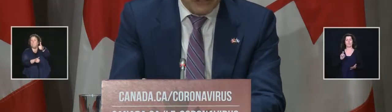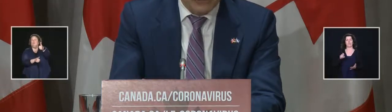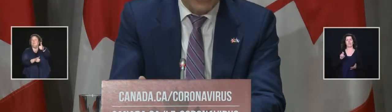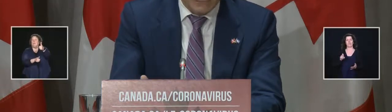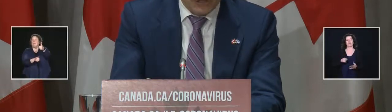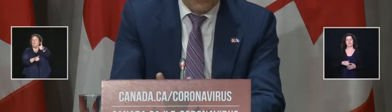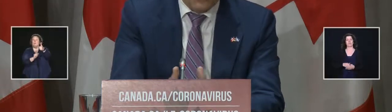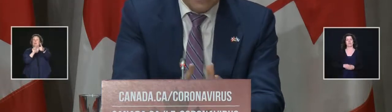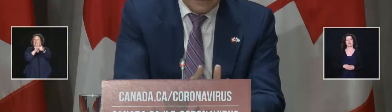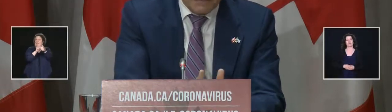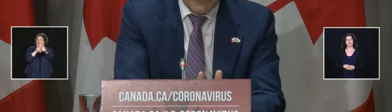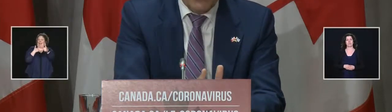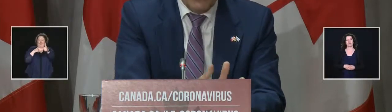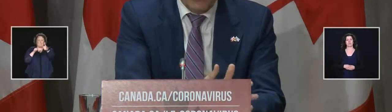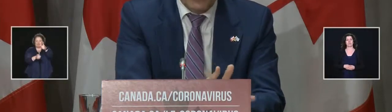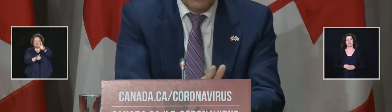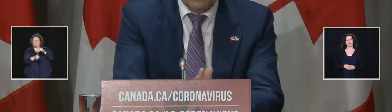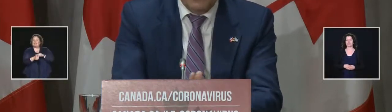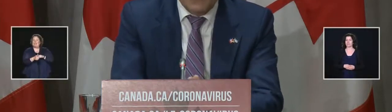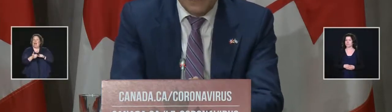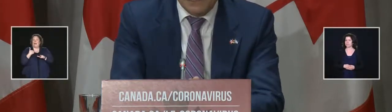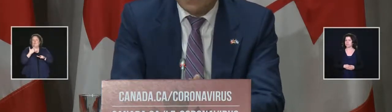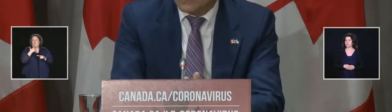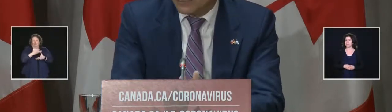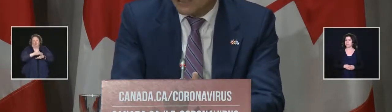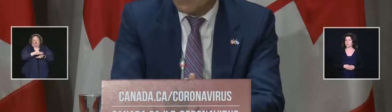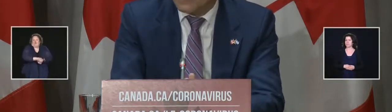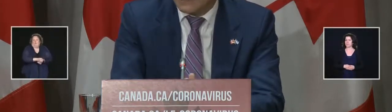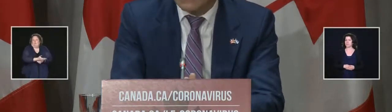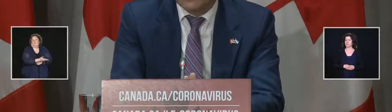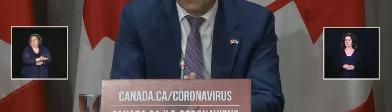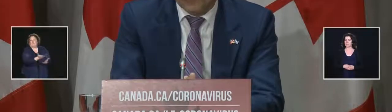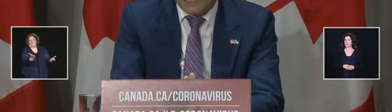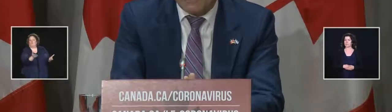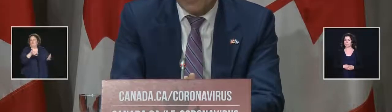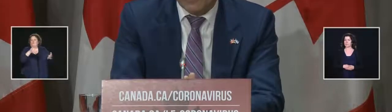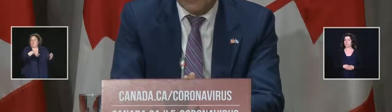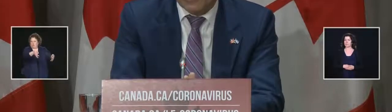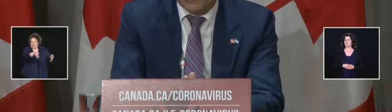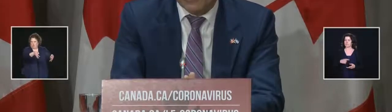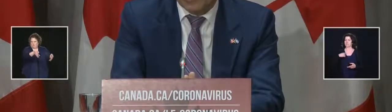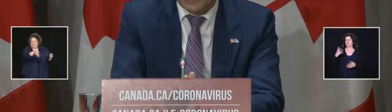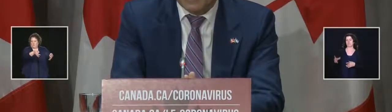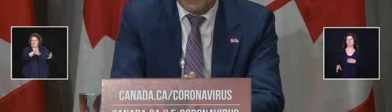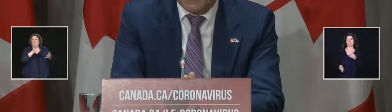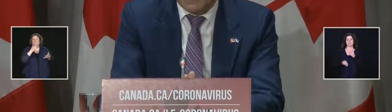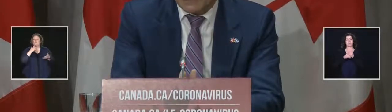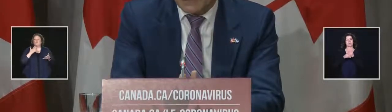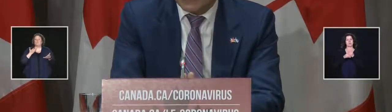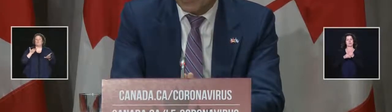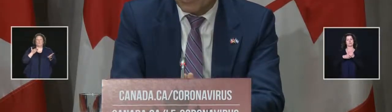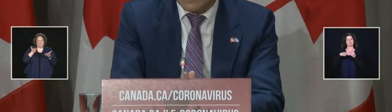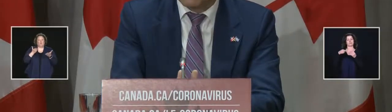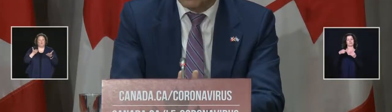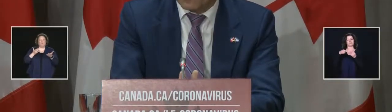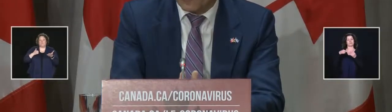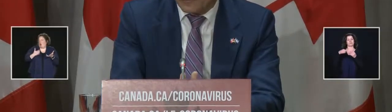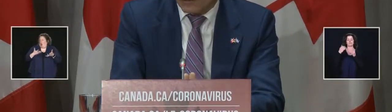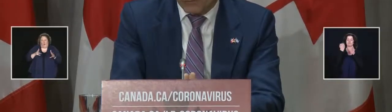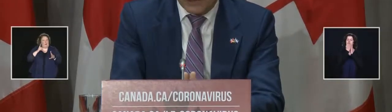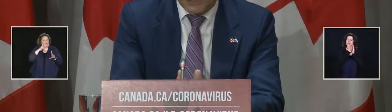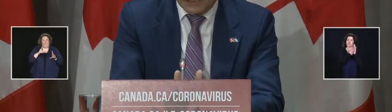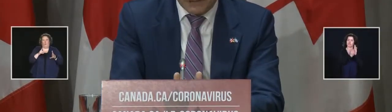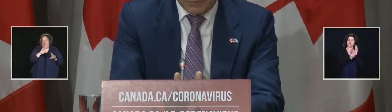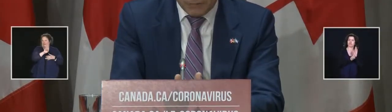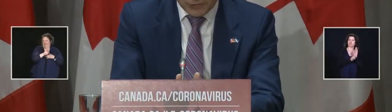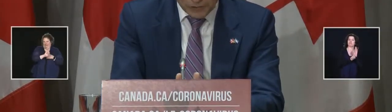Il faut veiller à intégrer des mesures d'intégrité qui ressemblent à ce que Service